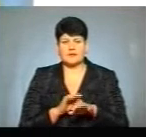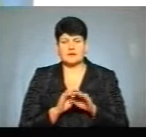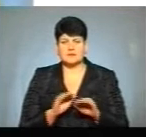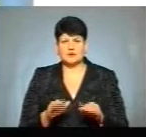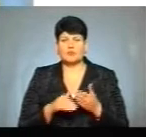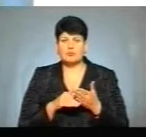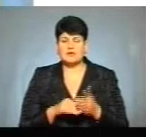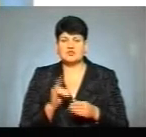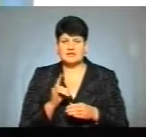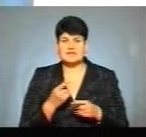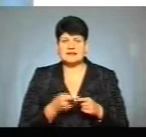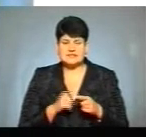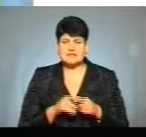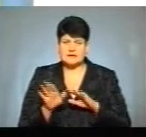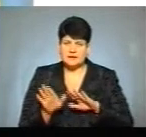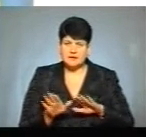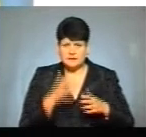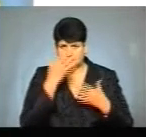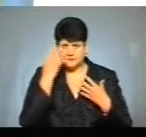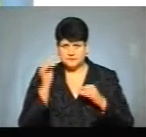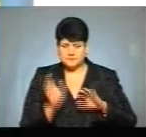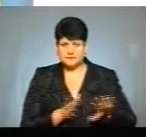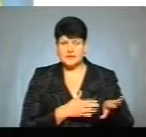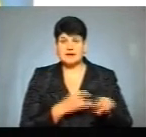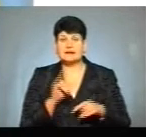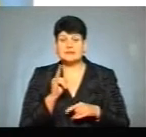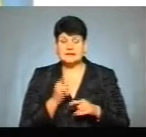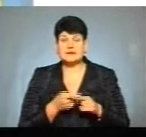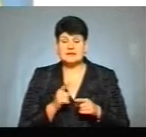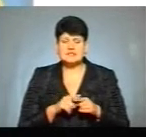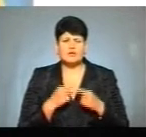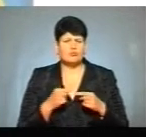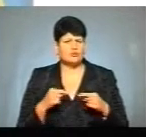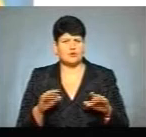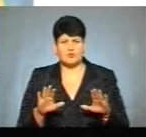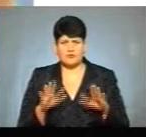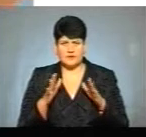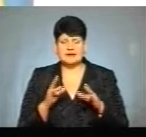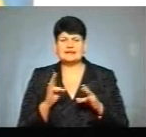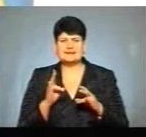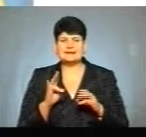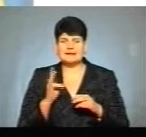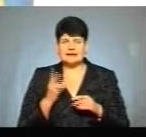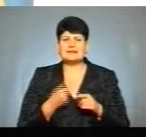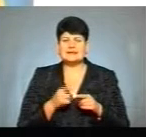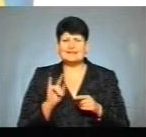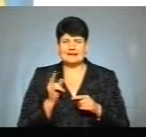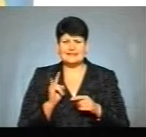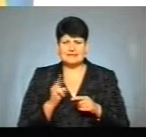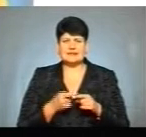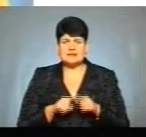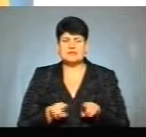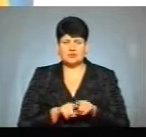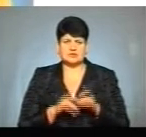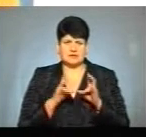допомагаючи дитині це пережити. Тому що дитина – це в будь-якому випадку для дитини також травма, якщо вона стала свідком, як тато бив